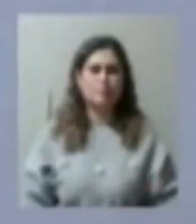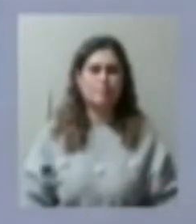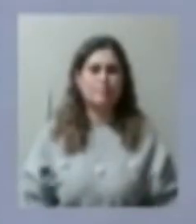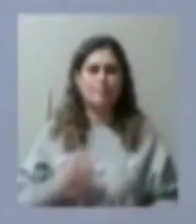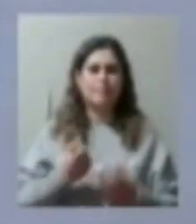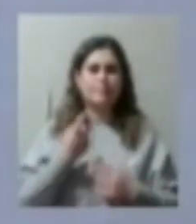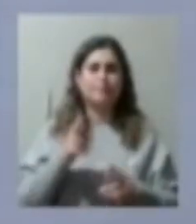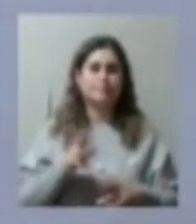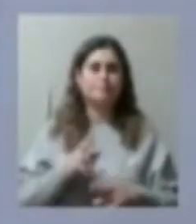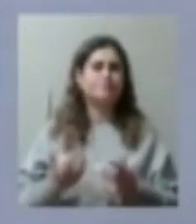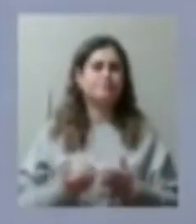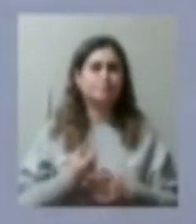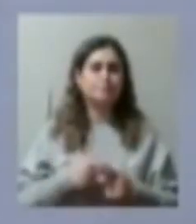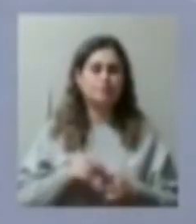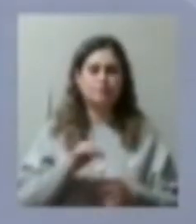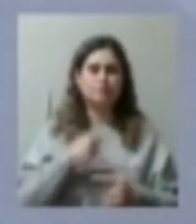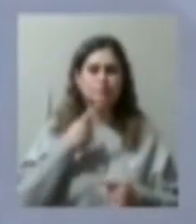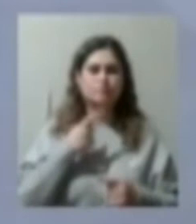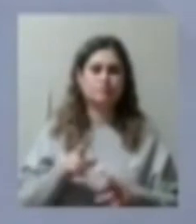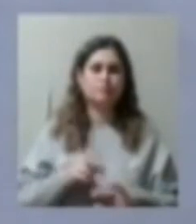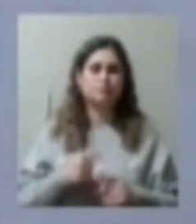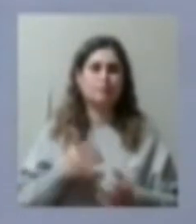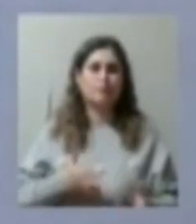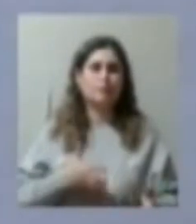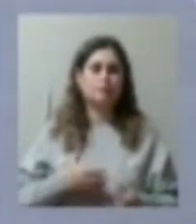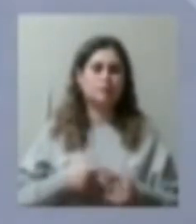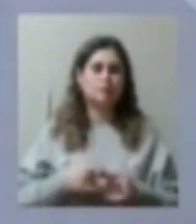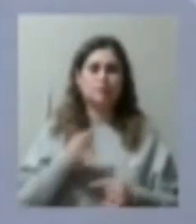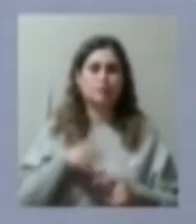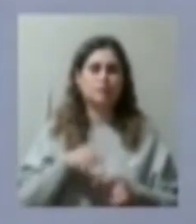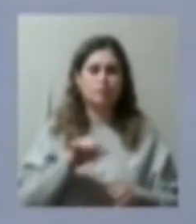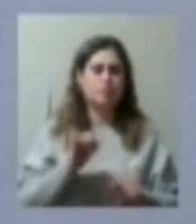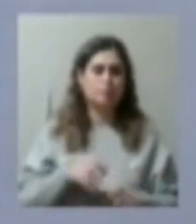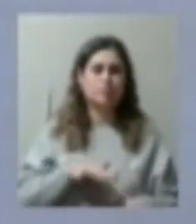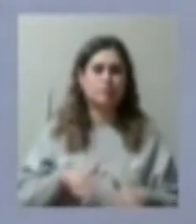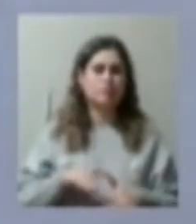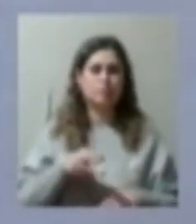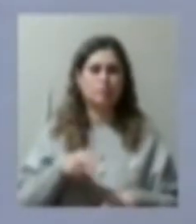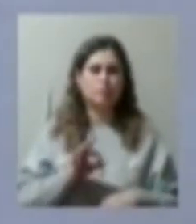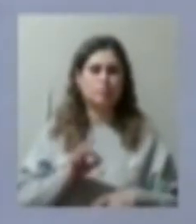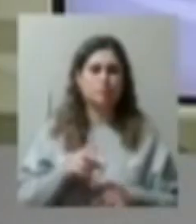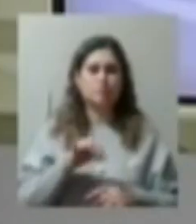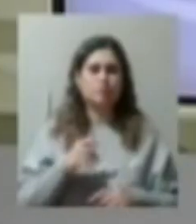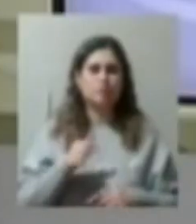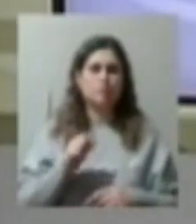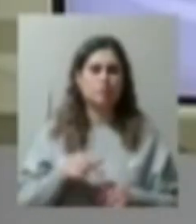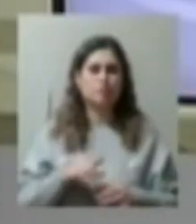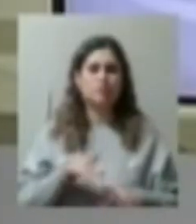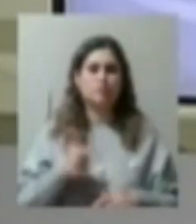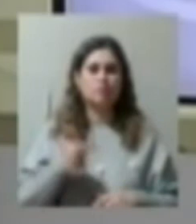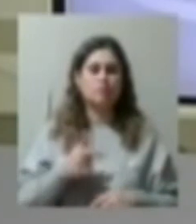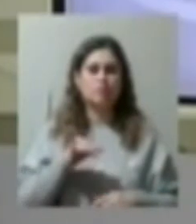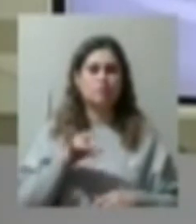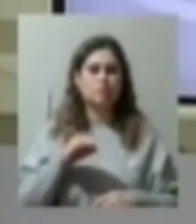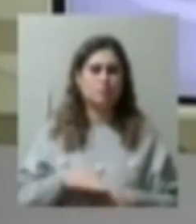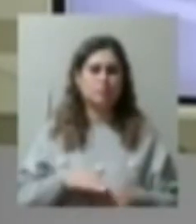право з'явилося, якщо це можна так назвати, право велосипедистів. Тепер вони можуть рухатися по смугам для руху громадського транспорту.